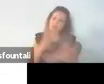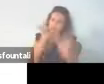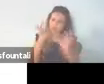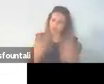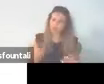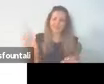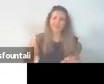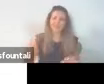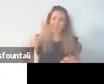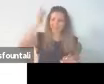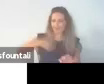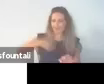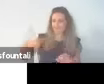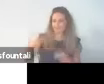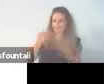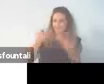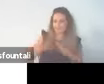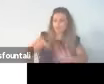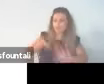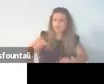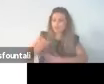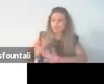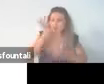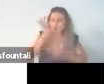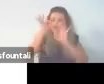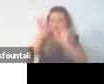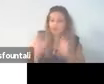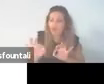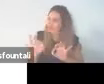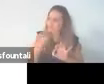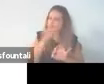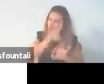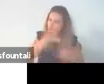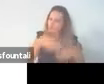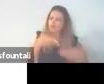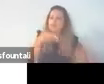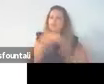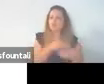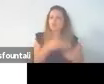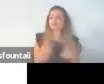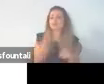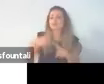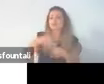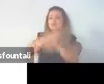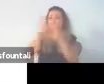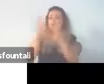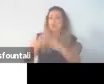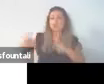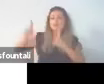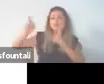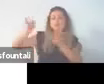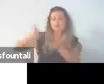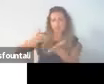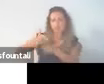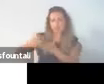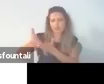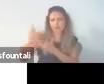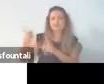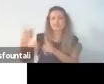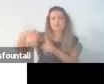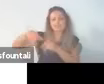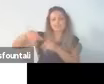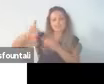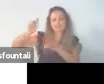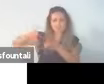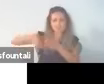των βιασμών και επίσης δεν είναι σε συμμόρφωση με το διεθνές δίκαιο συμπεριλαμβανομένη στη Σύμβαση της Κωνσταντινούπολης, που είναι